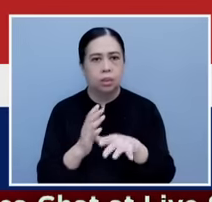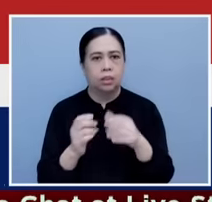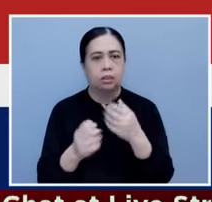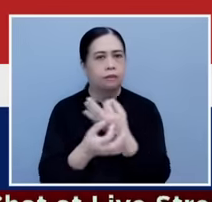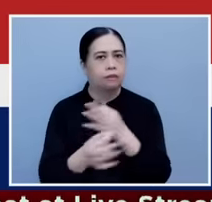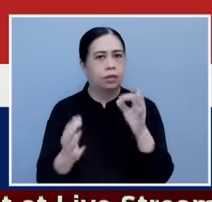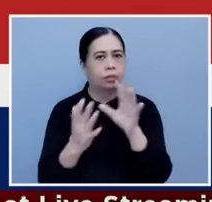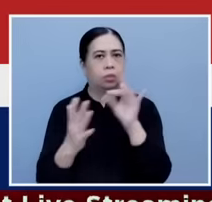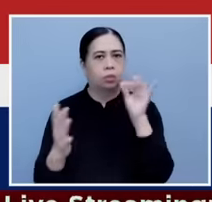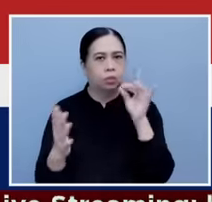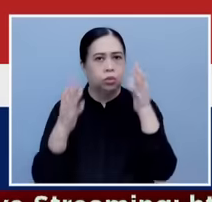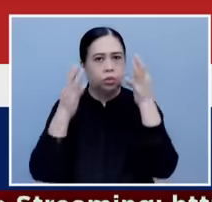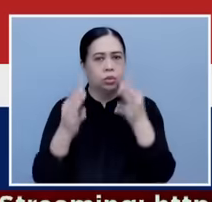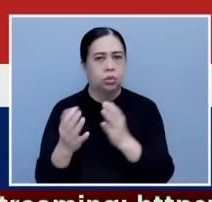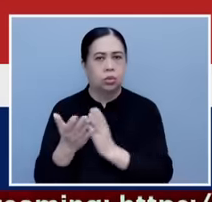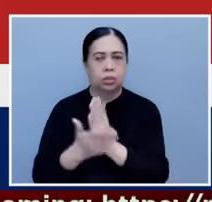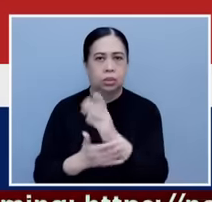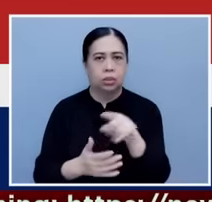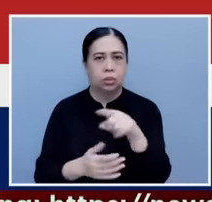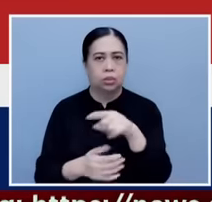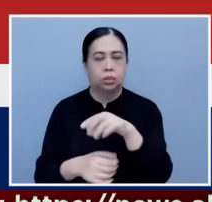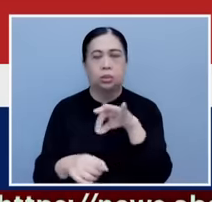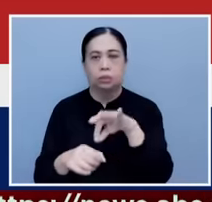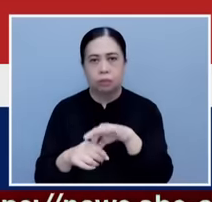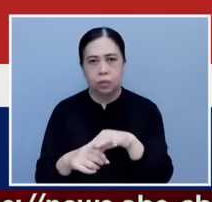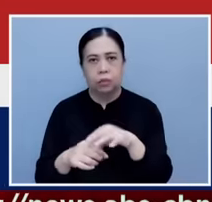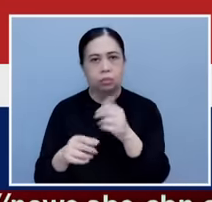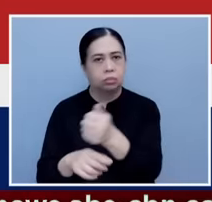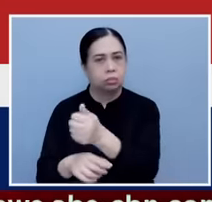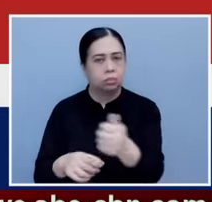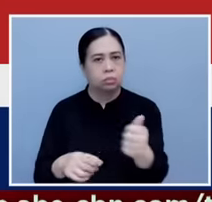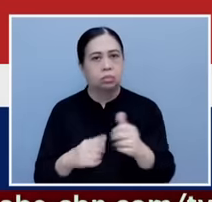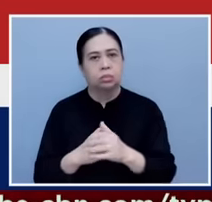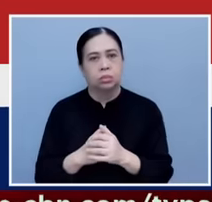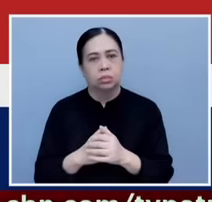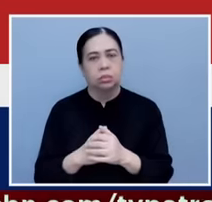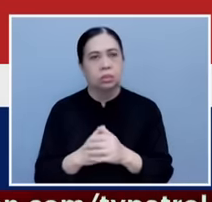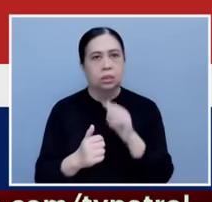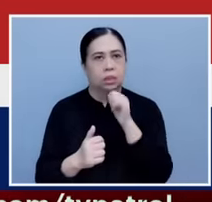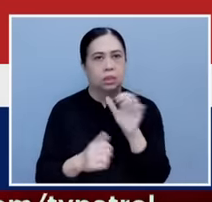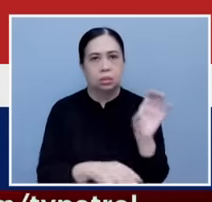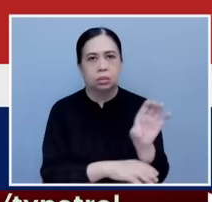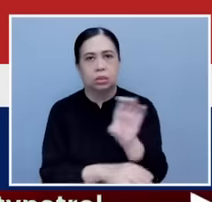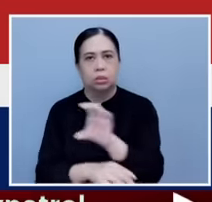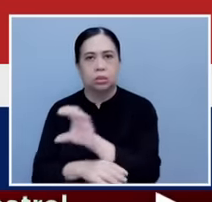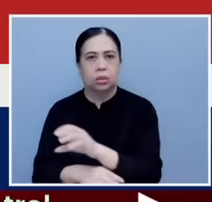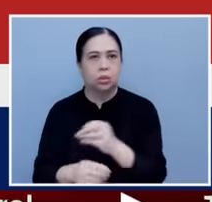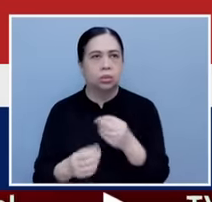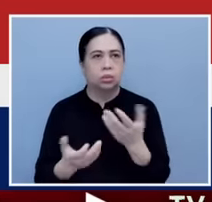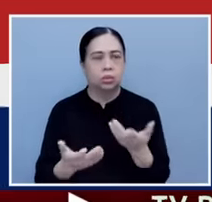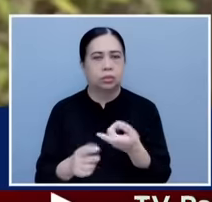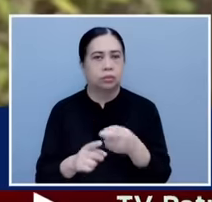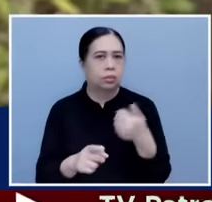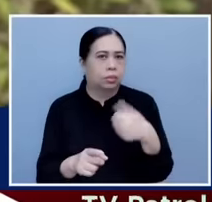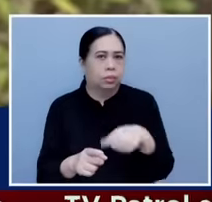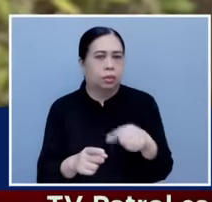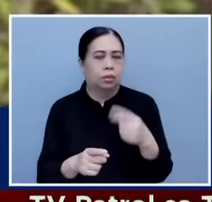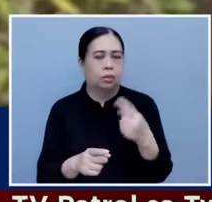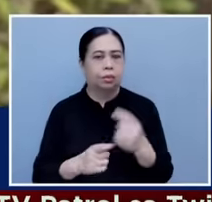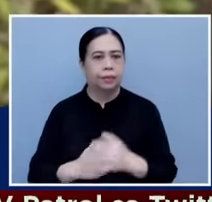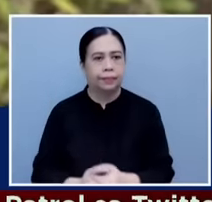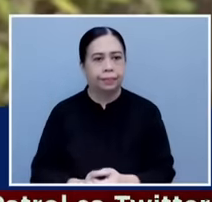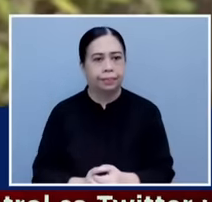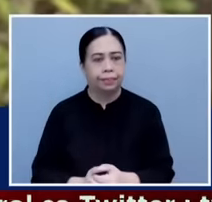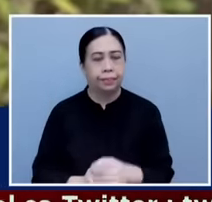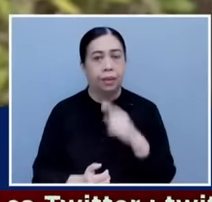choice, yung karapatan nilang bumoto free from any undue influence or yung coercion from anybody. Dagdag